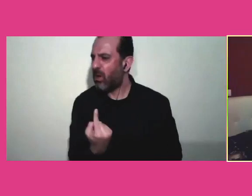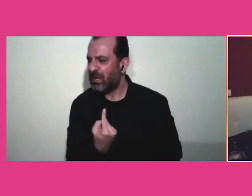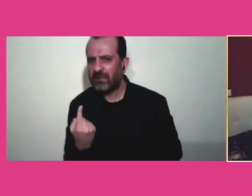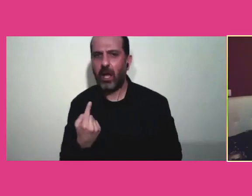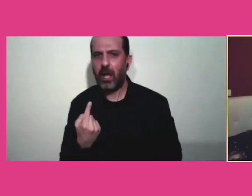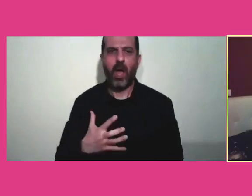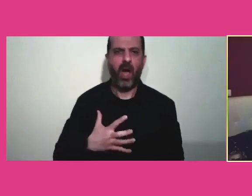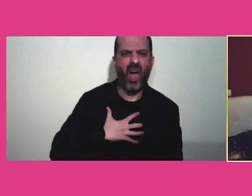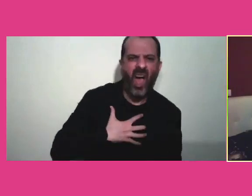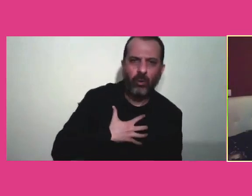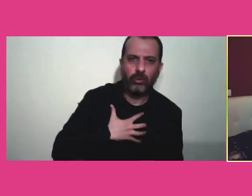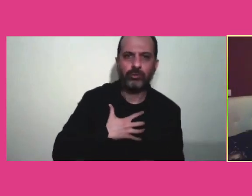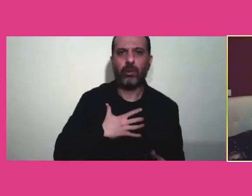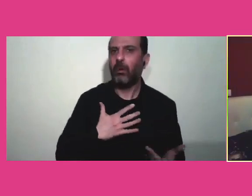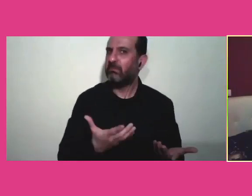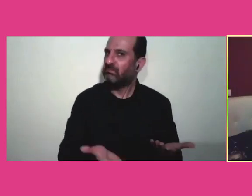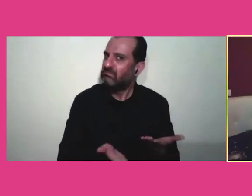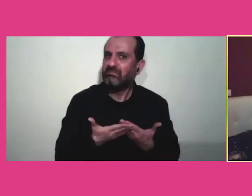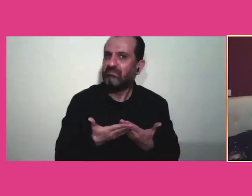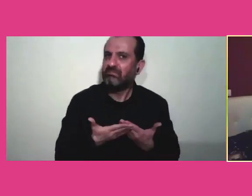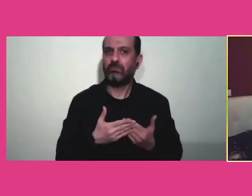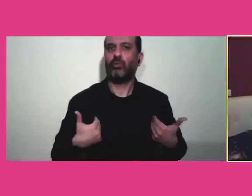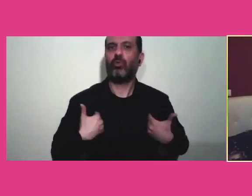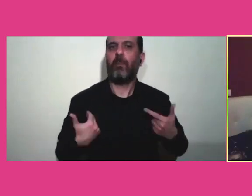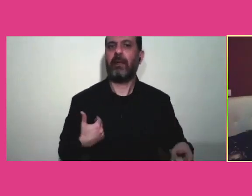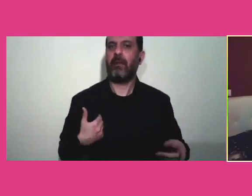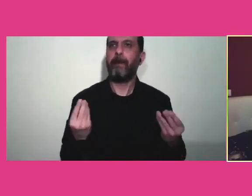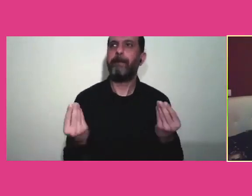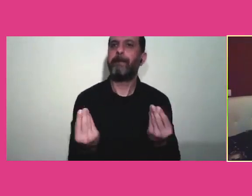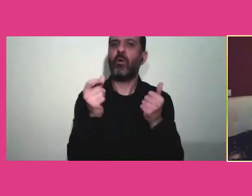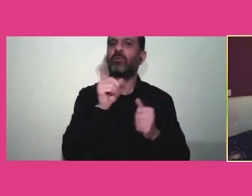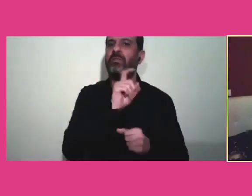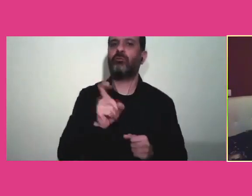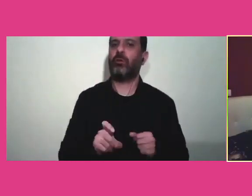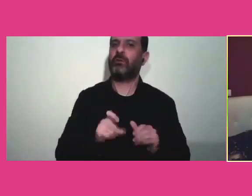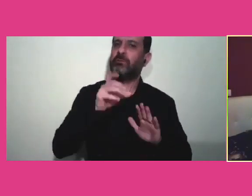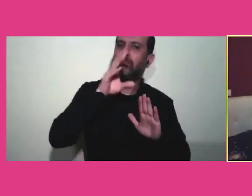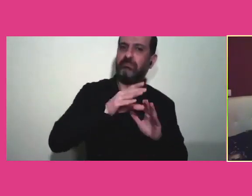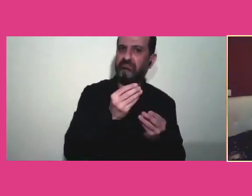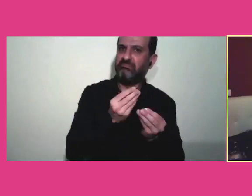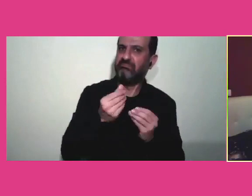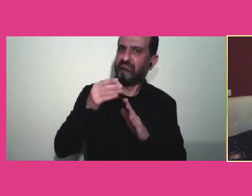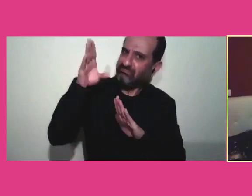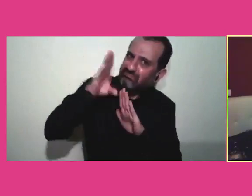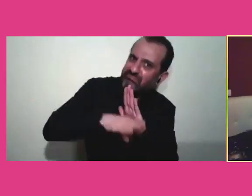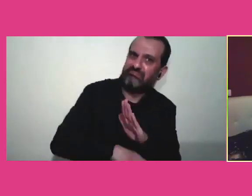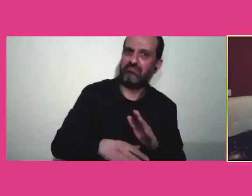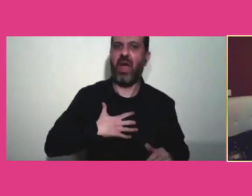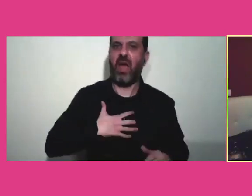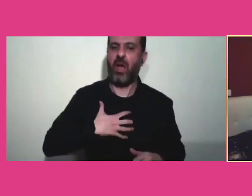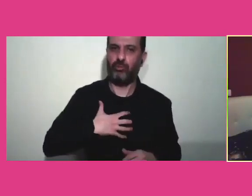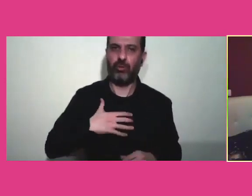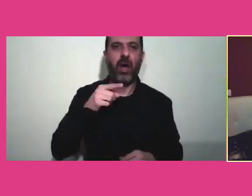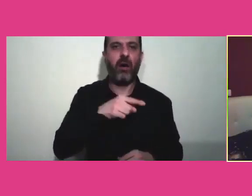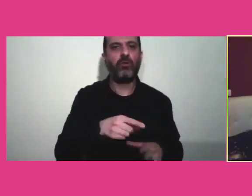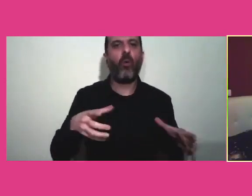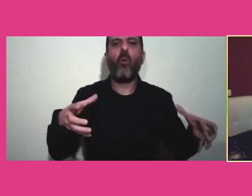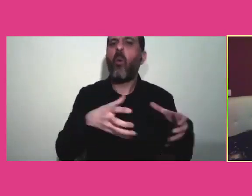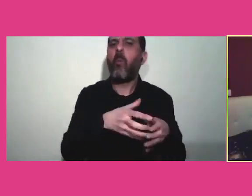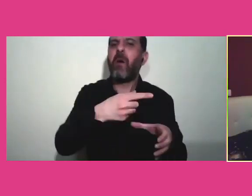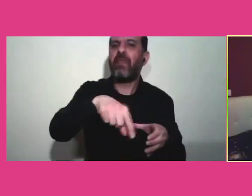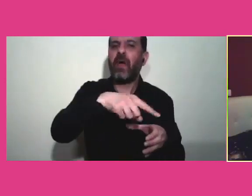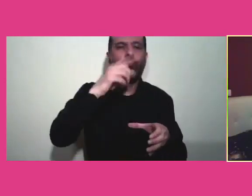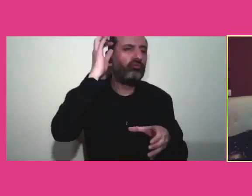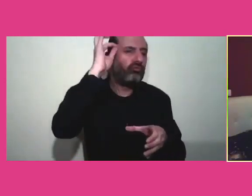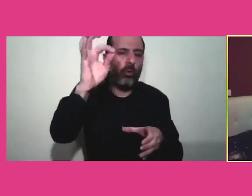οποίο βελτιώνει σε γενικές γραμμές την ποιότητα ζωής φυσικά. Η μελέτη τελικά δηλώνει ότι αυτή η ομάδα χρησιμοποιούσε παιχνίδια για να